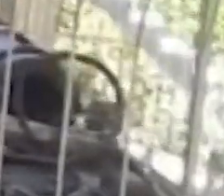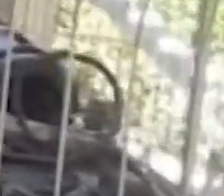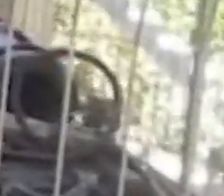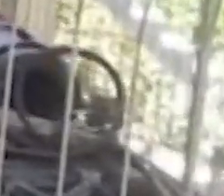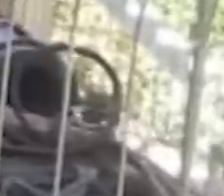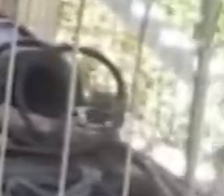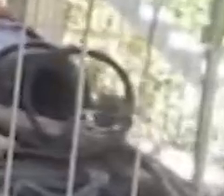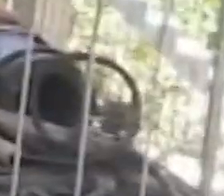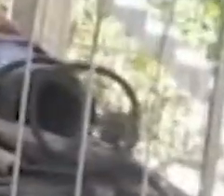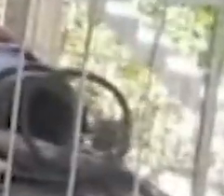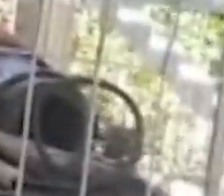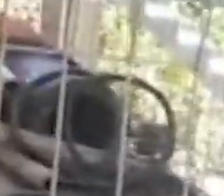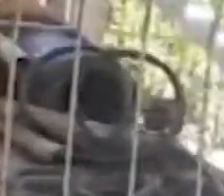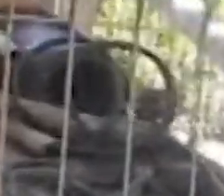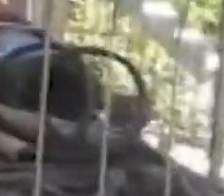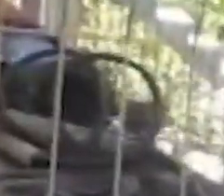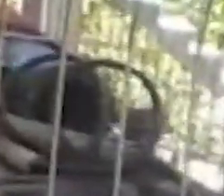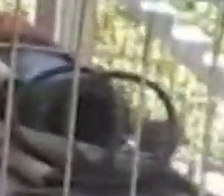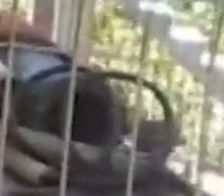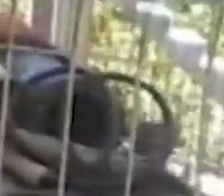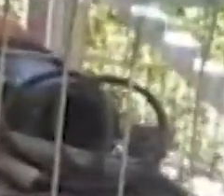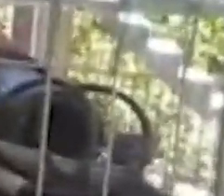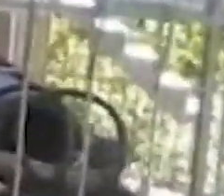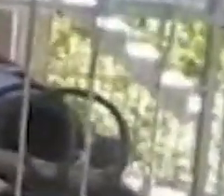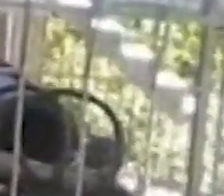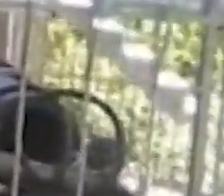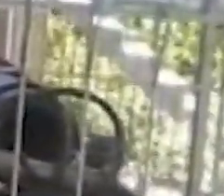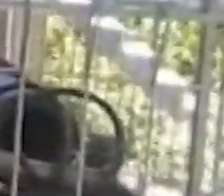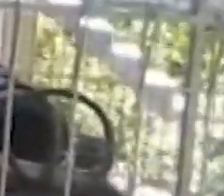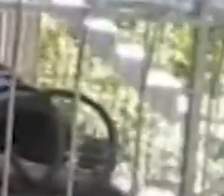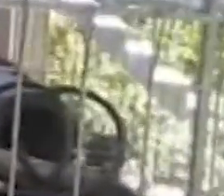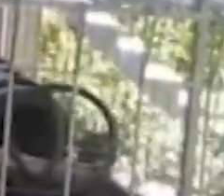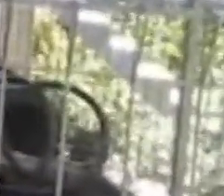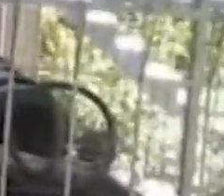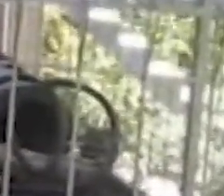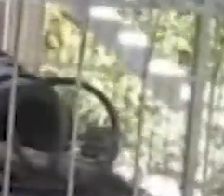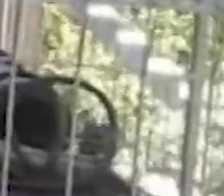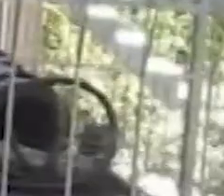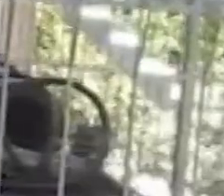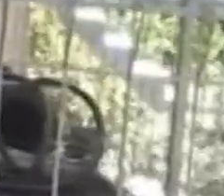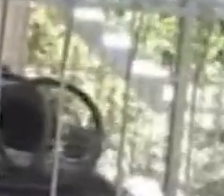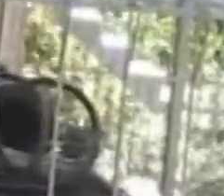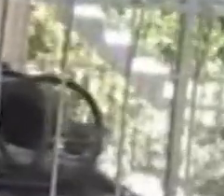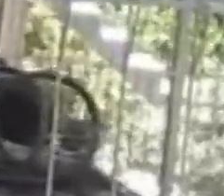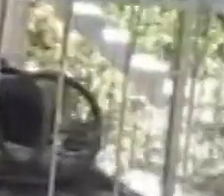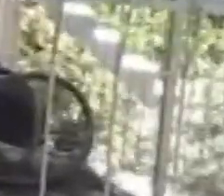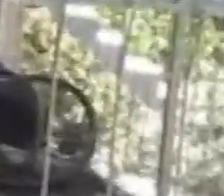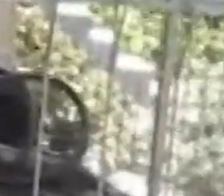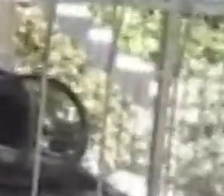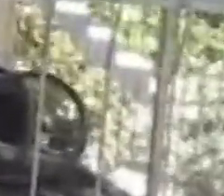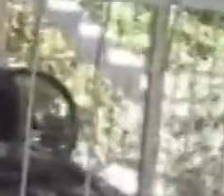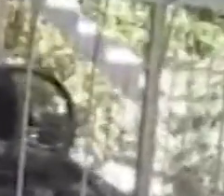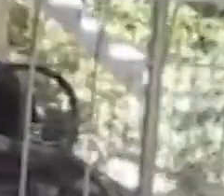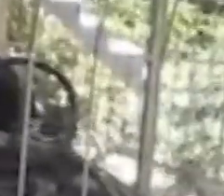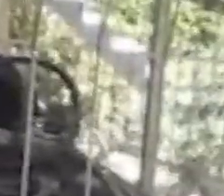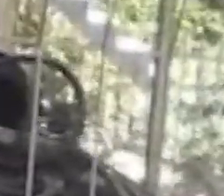itu tercemar limbah, akhirnya masuk ke aliran sungai Bengawan Solo. Yang berakibat kita